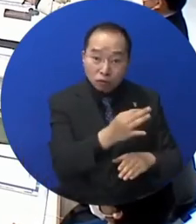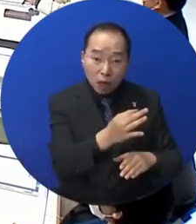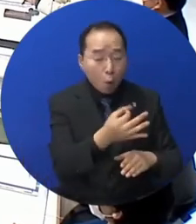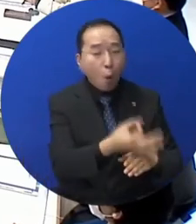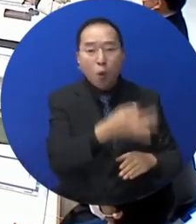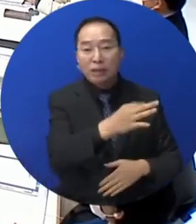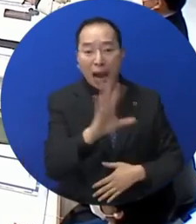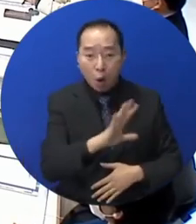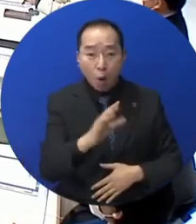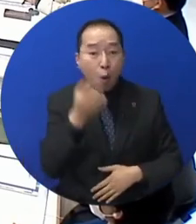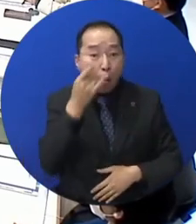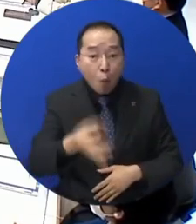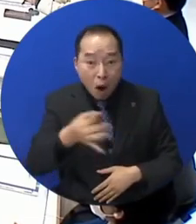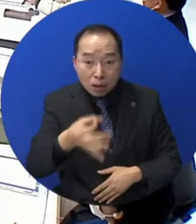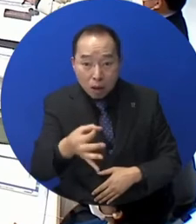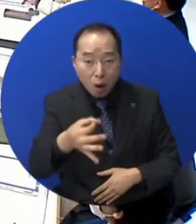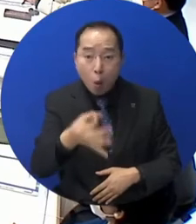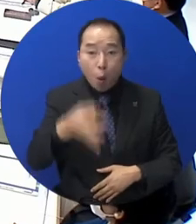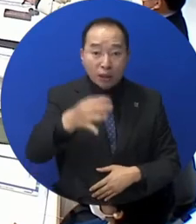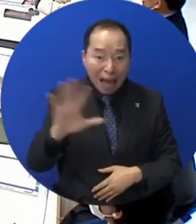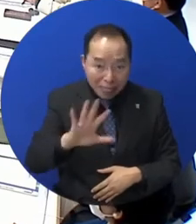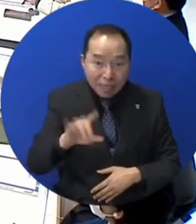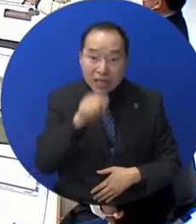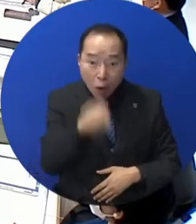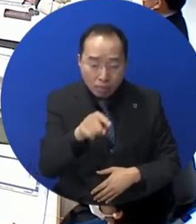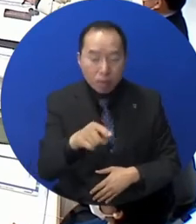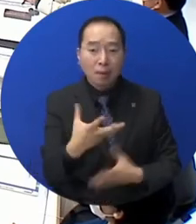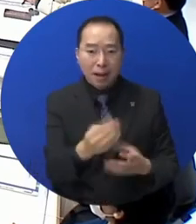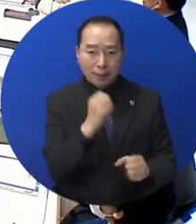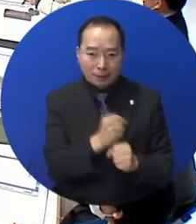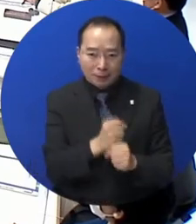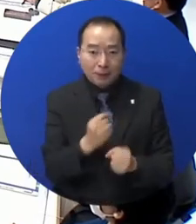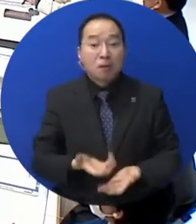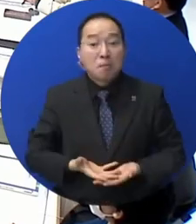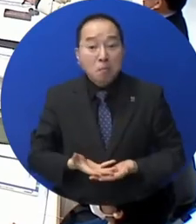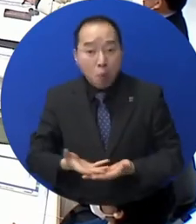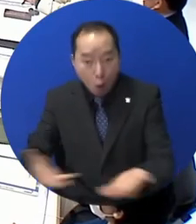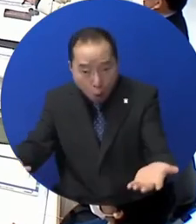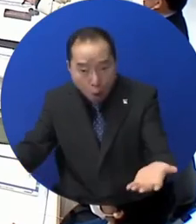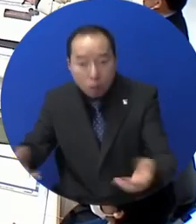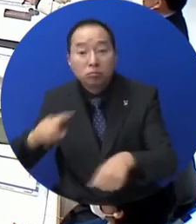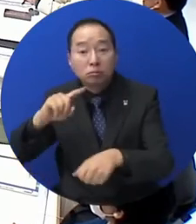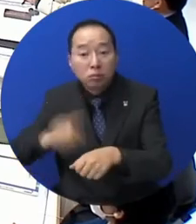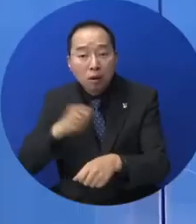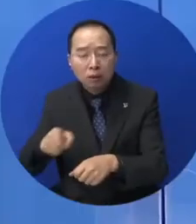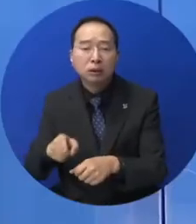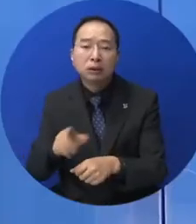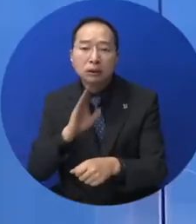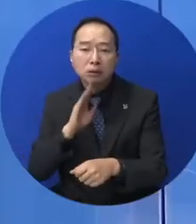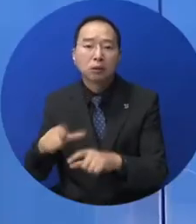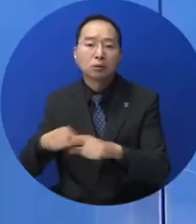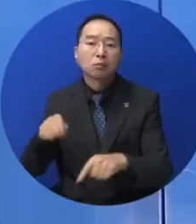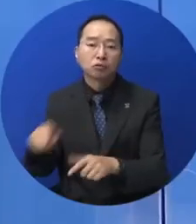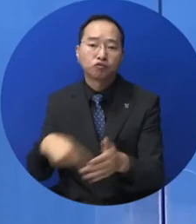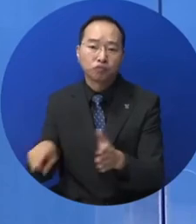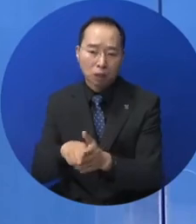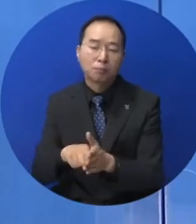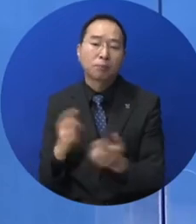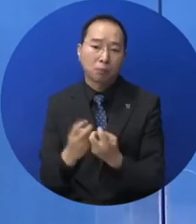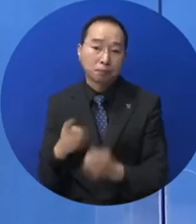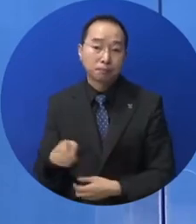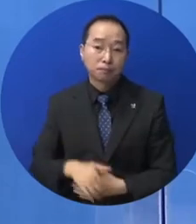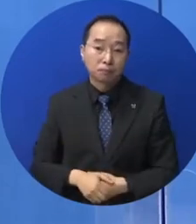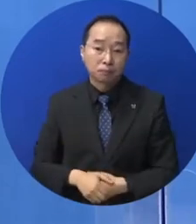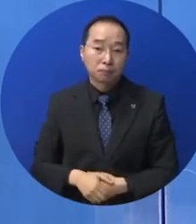않는 공공자가주택을 대량 보급하는 것이 바로 친서민 주거정책이다, 이렇게 생각을 합니다.